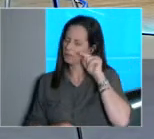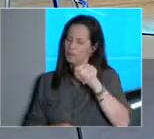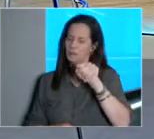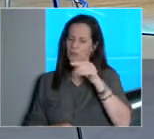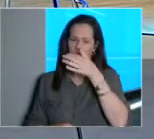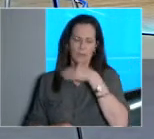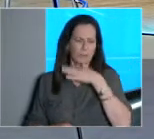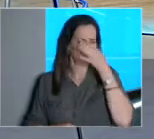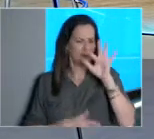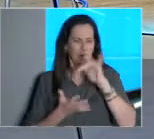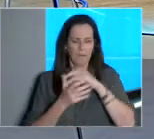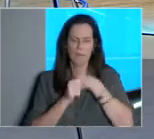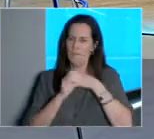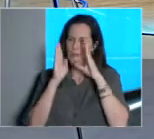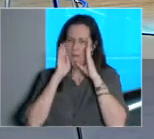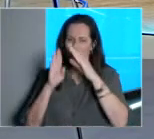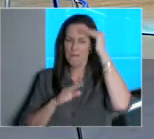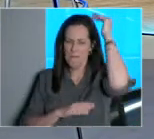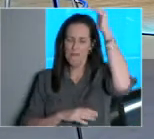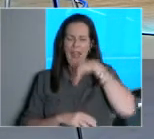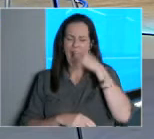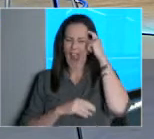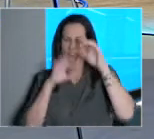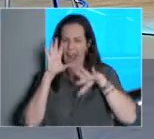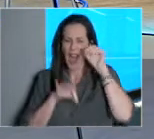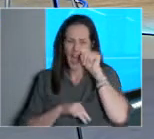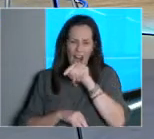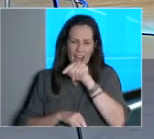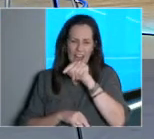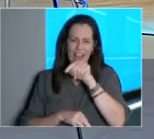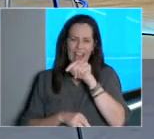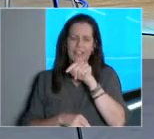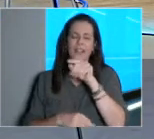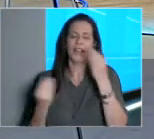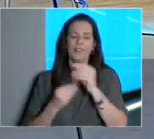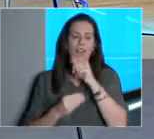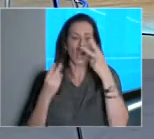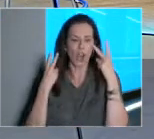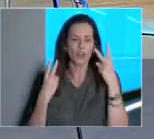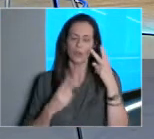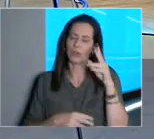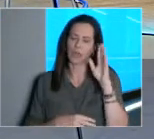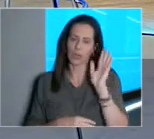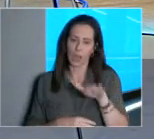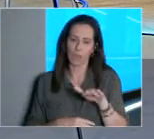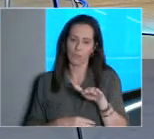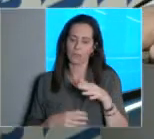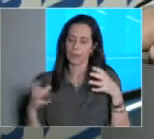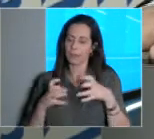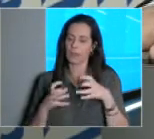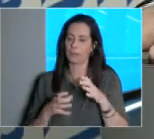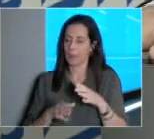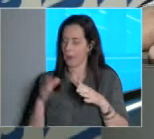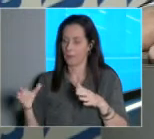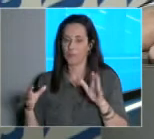ועזבתי מקום עבודה. ואני חושבת שבבחירות הללו הדבר הכי חשוב הוא גם מהמפלגות מימיננו,